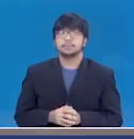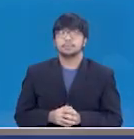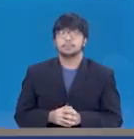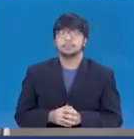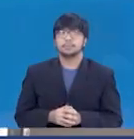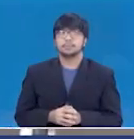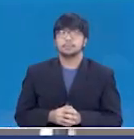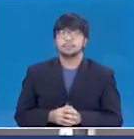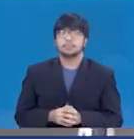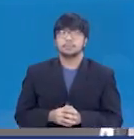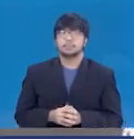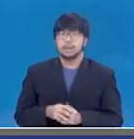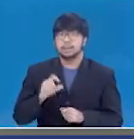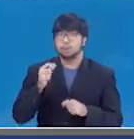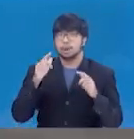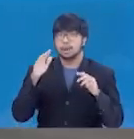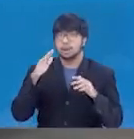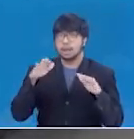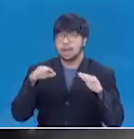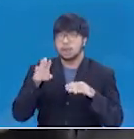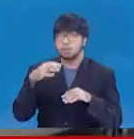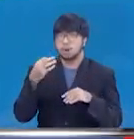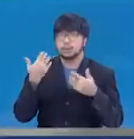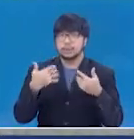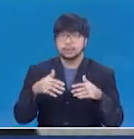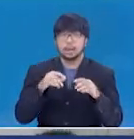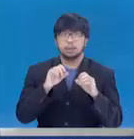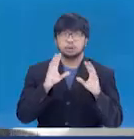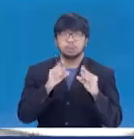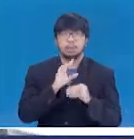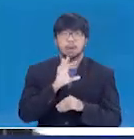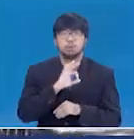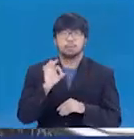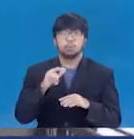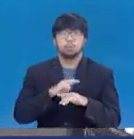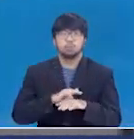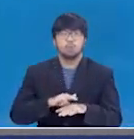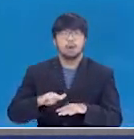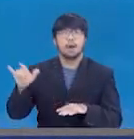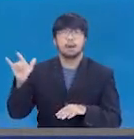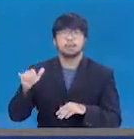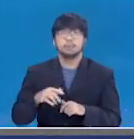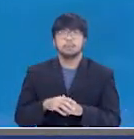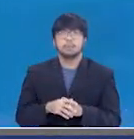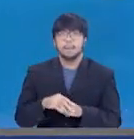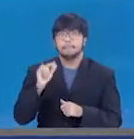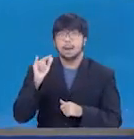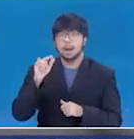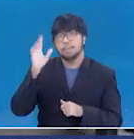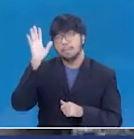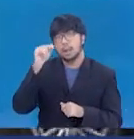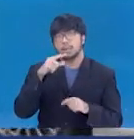Usai libur Nataru, lebih dari 50.000 orang meninggalkan Bali melalui Bandara Internasional I Gusti Ngurah Rai sejak 2 Januari